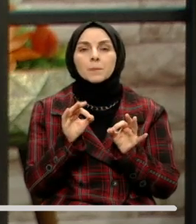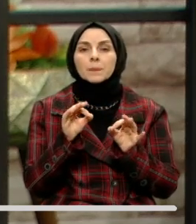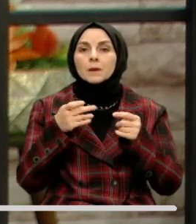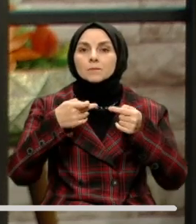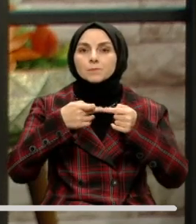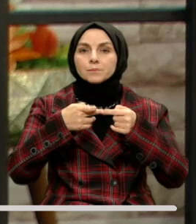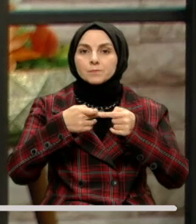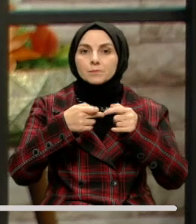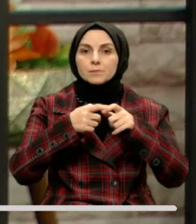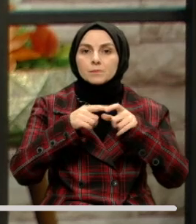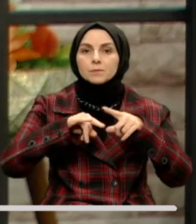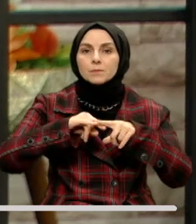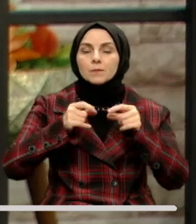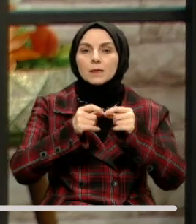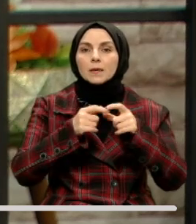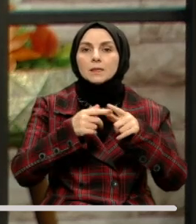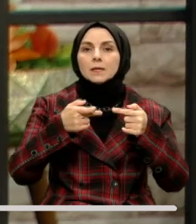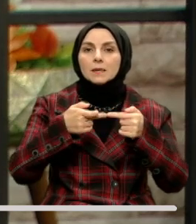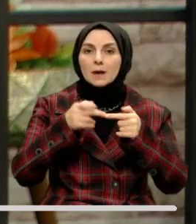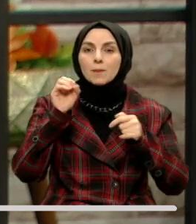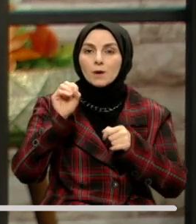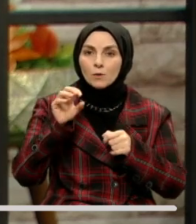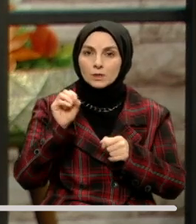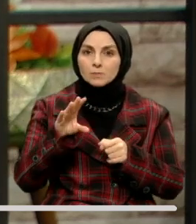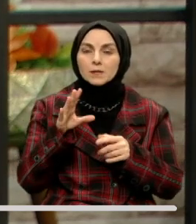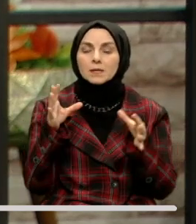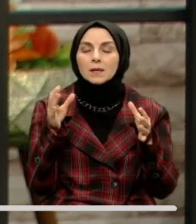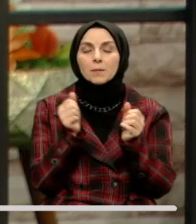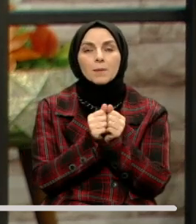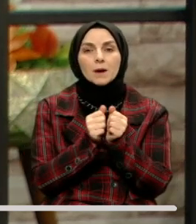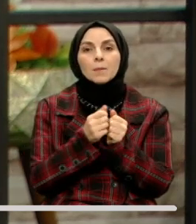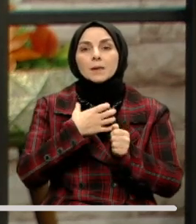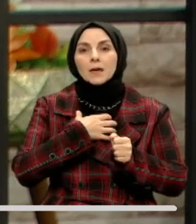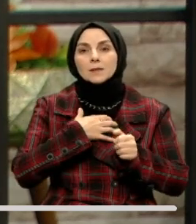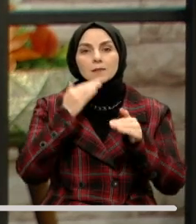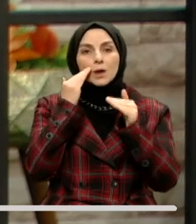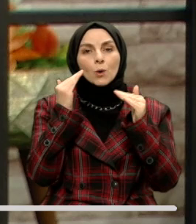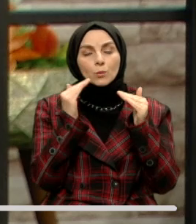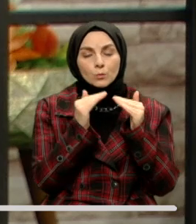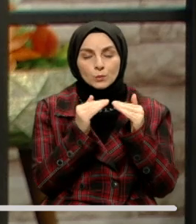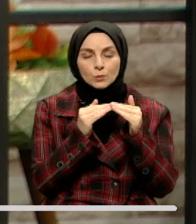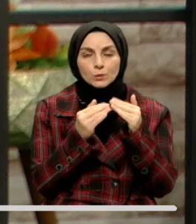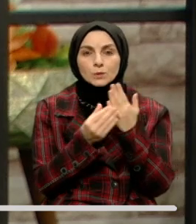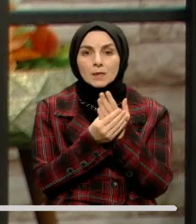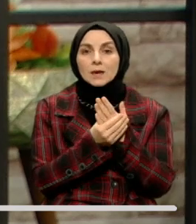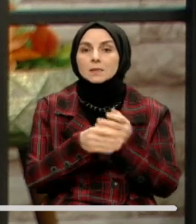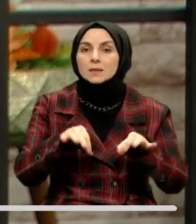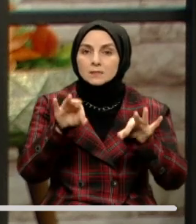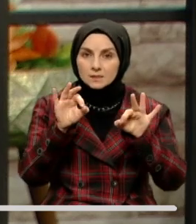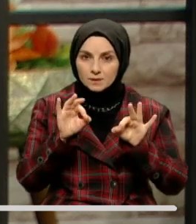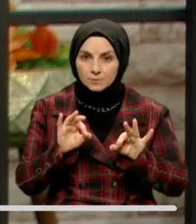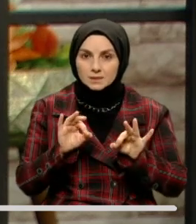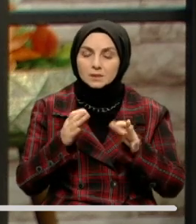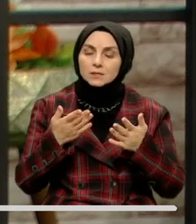ders çalışma programı hazırlanması, kendi evdeki standardına uygun, gittiği özel bir kurs olabilir, akşam